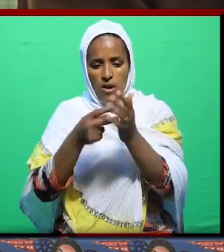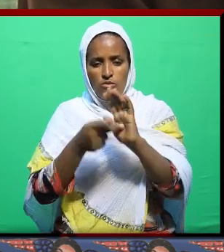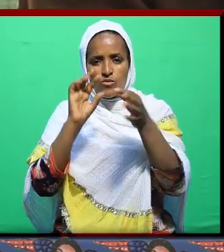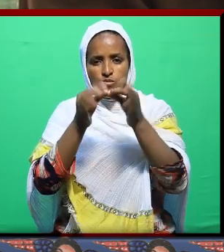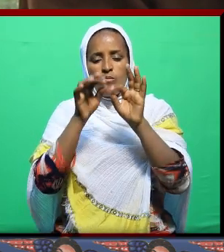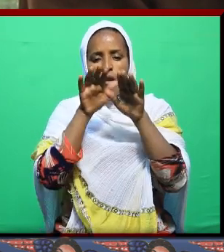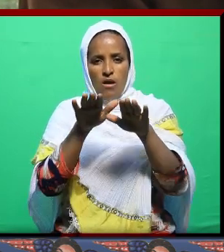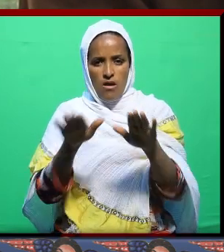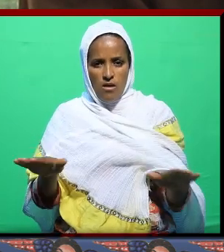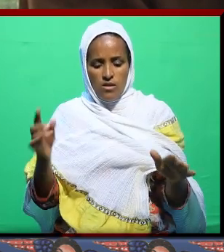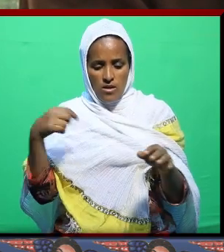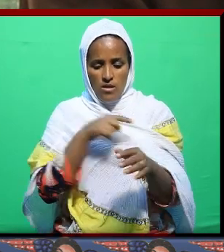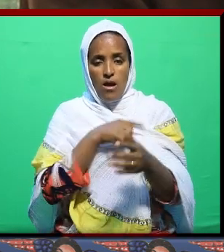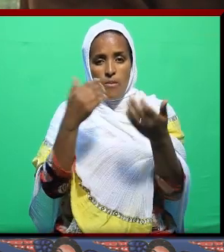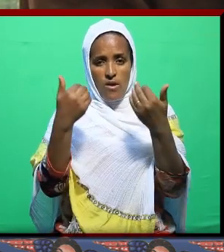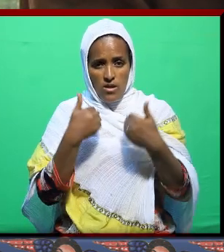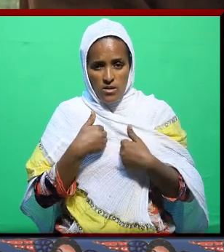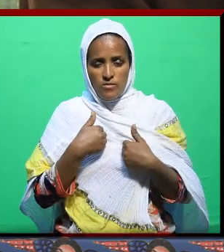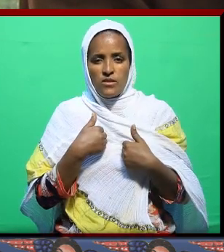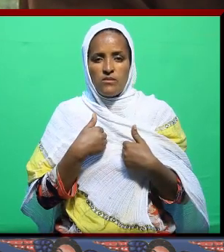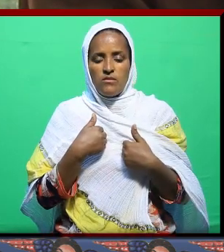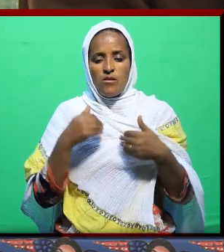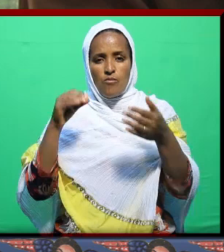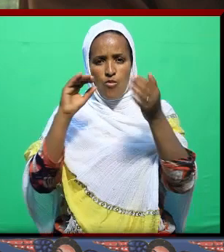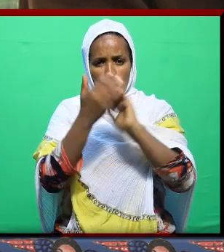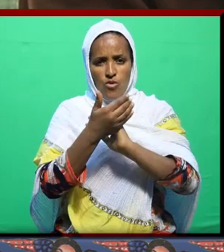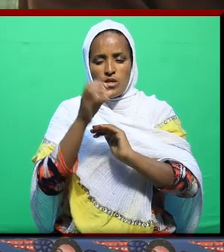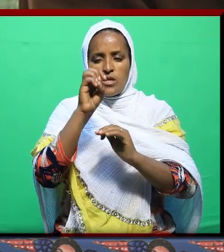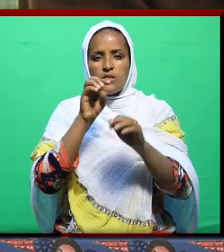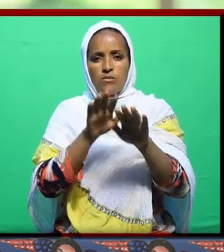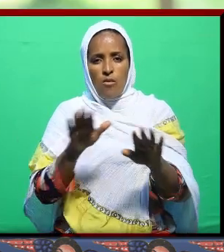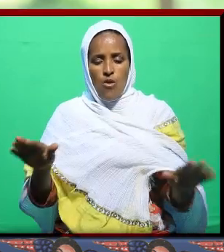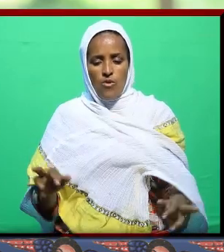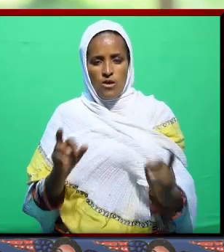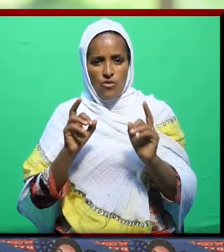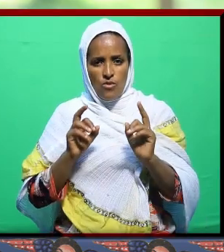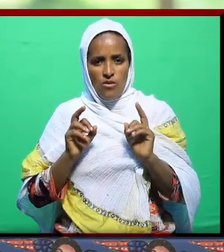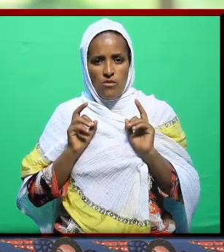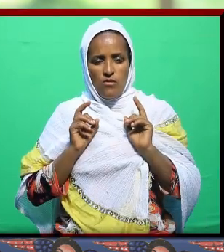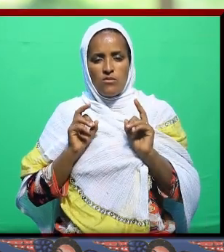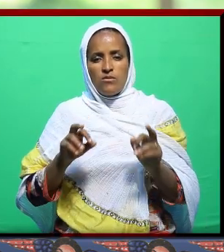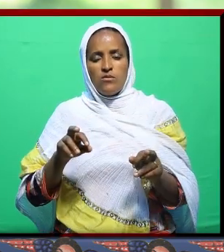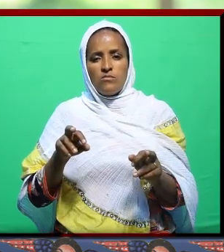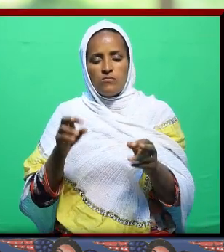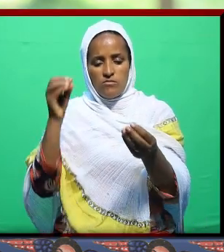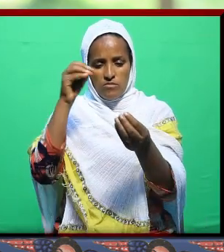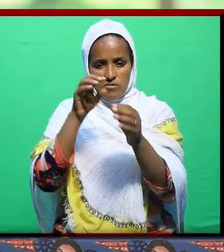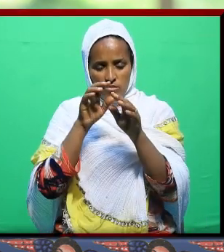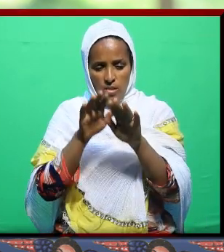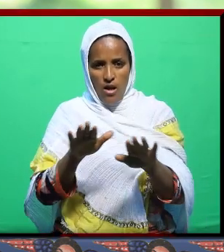ማለት መረጋጋት። እንግዲህ እኛም ባለንበት ቢሆን የጽናዌ ህይወት መጨመስ